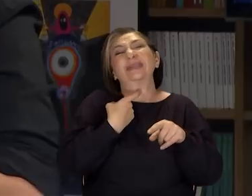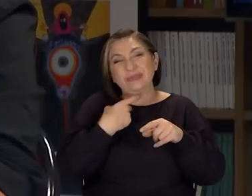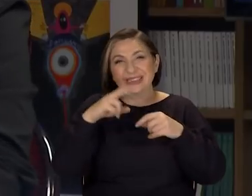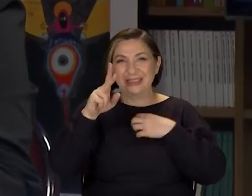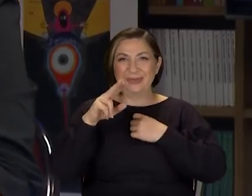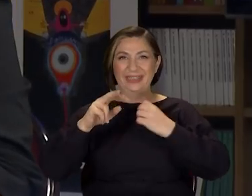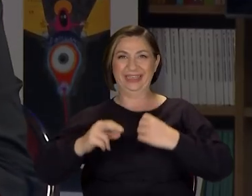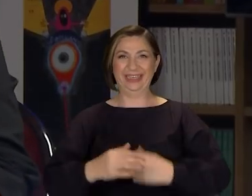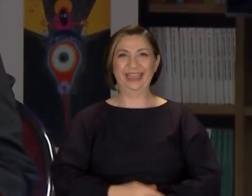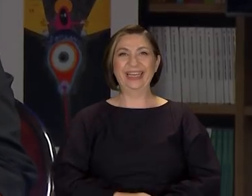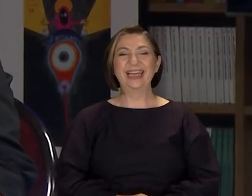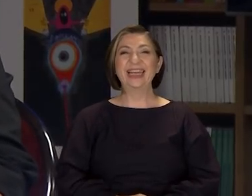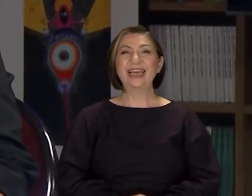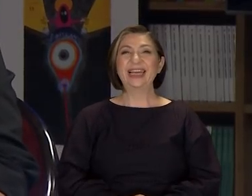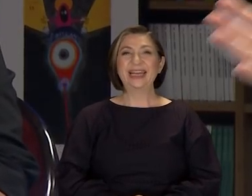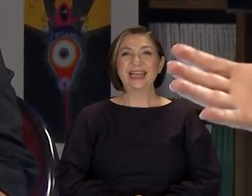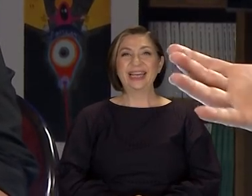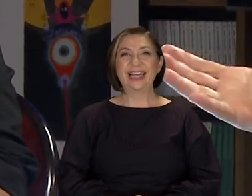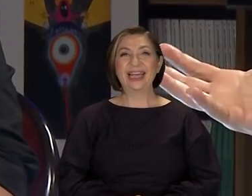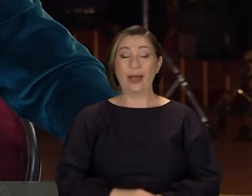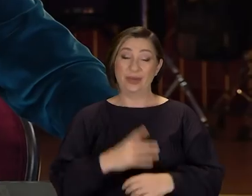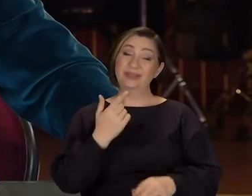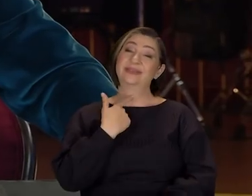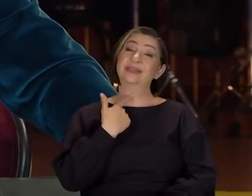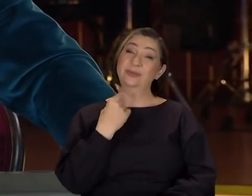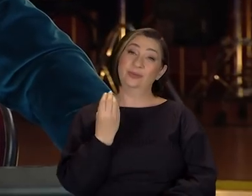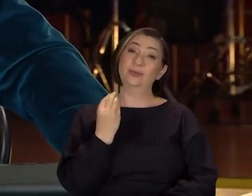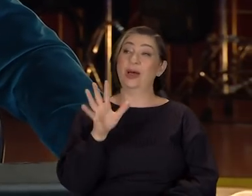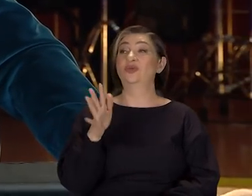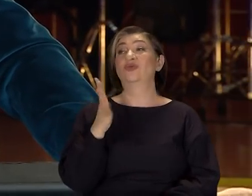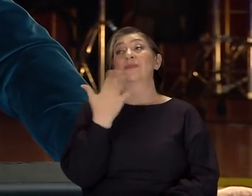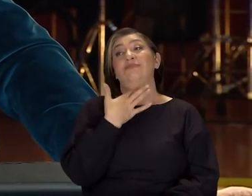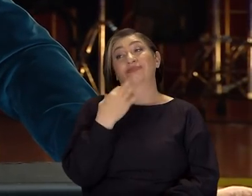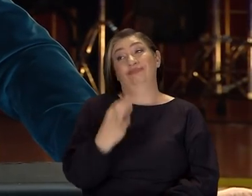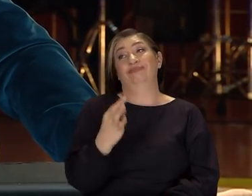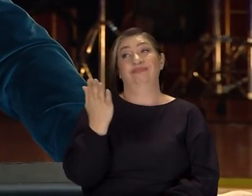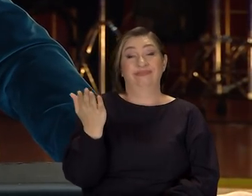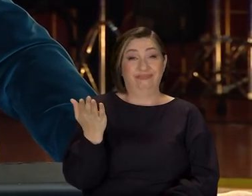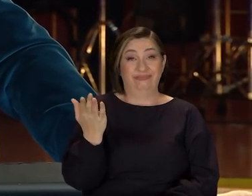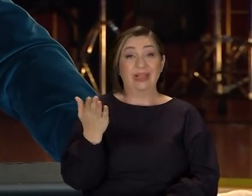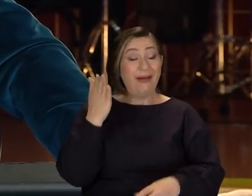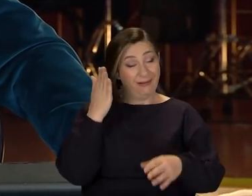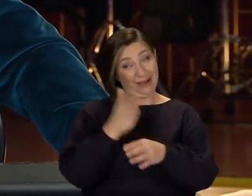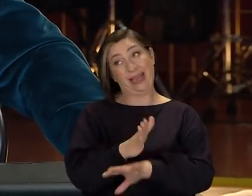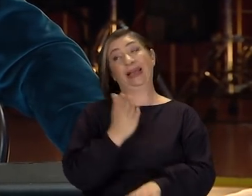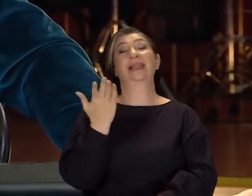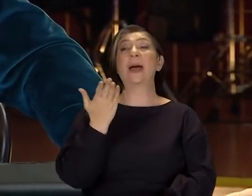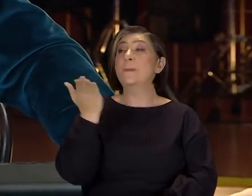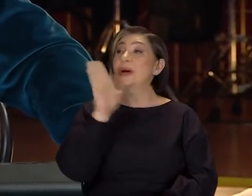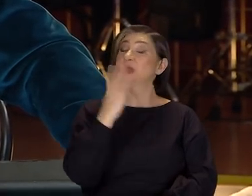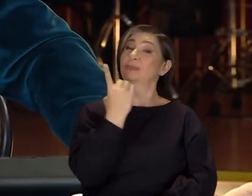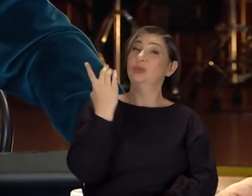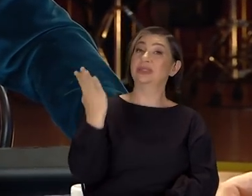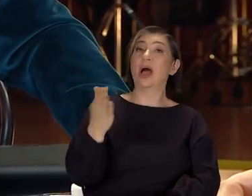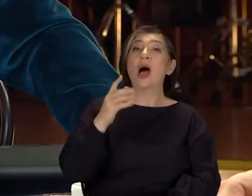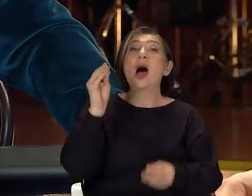olabilir bülbül hocam. Çıkacak. Süveter yani. Giymiş. Ama yani. Ses de ses çok acayip. Yani hakikaten başka bir şey